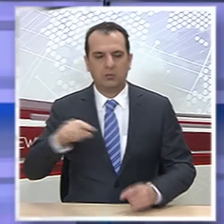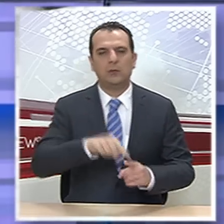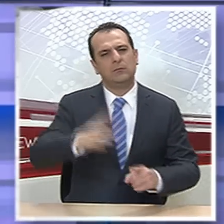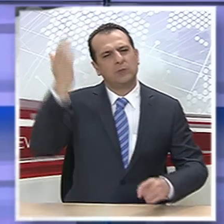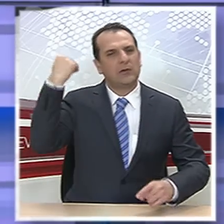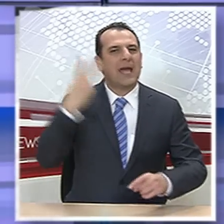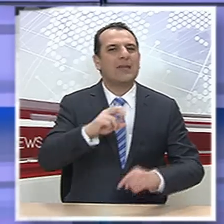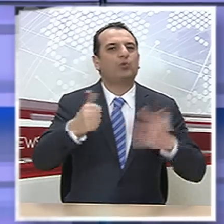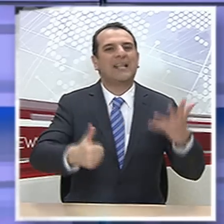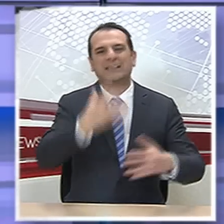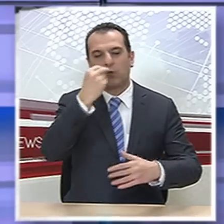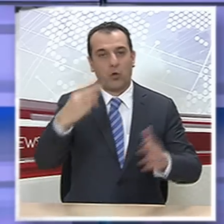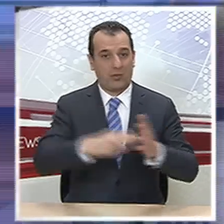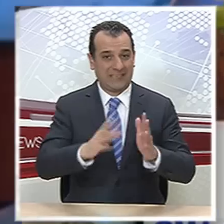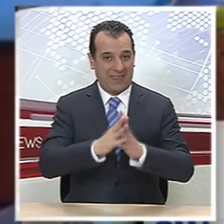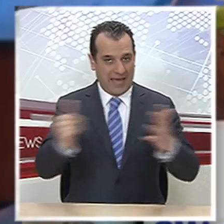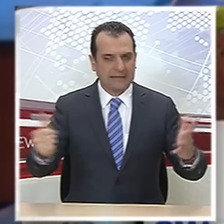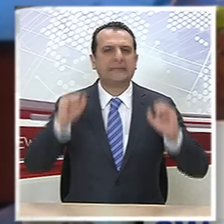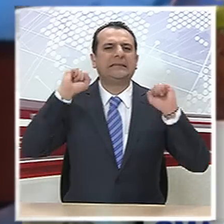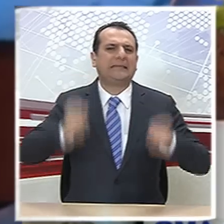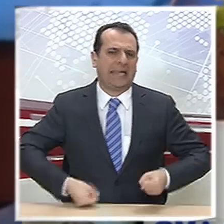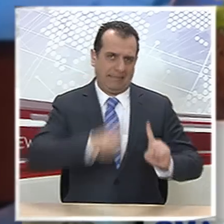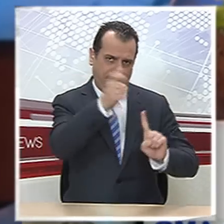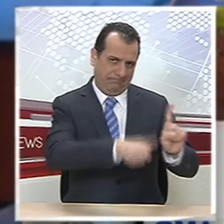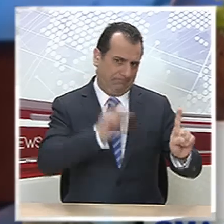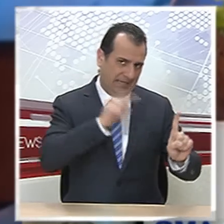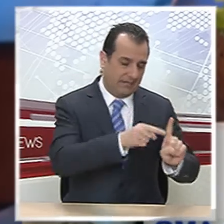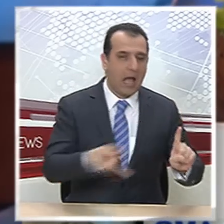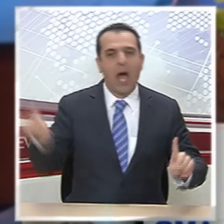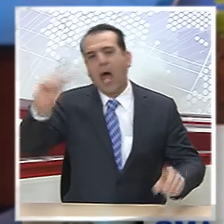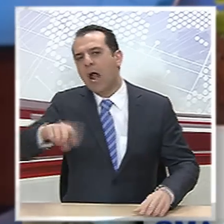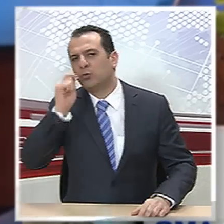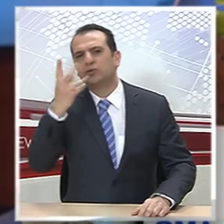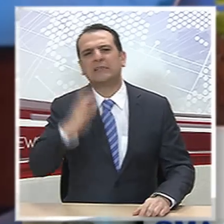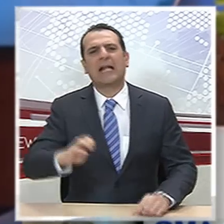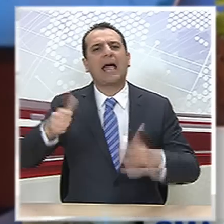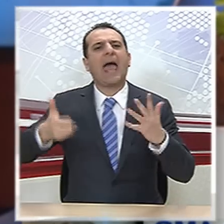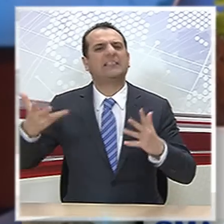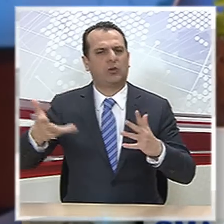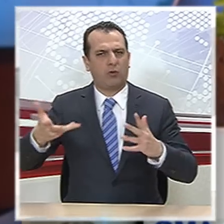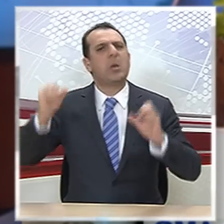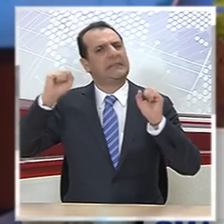26 Φεβρουαρίου του 2016. Ο 46χρονος Terry Sanderson κατέθεσε εναντίον της αγωγή,